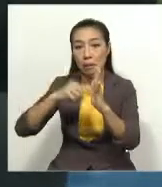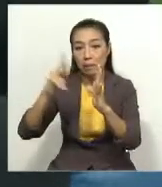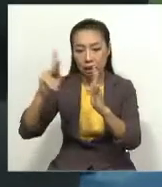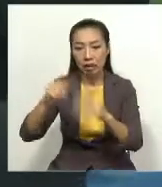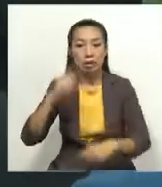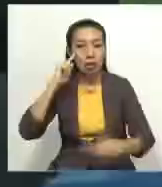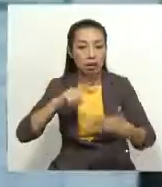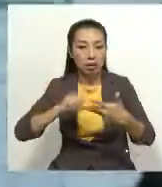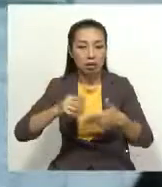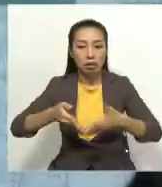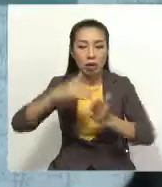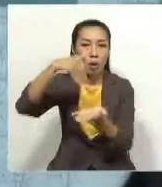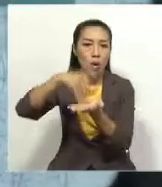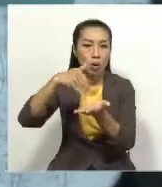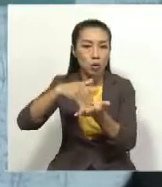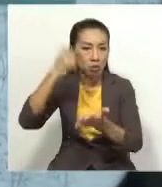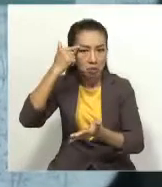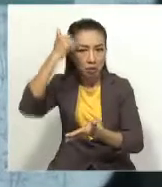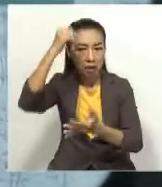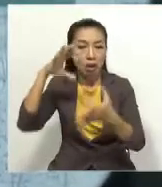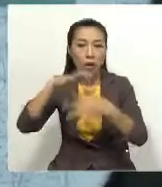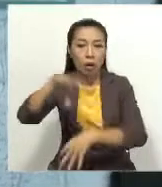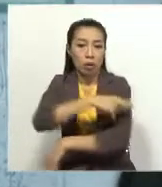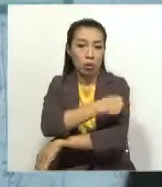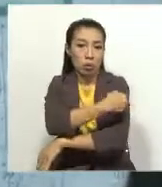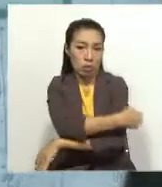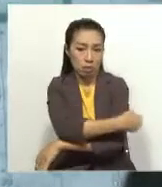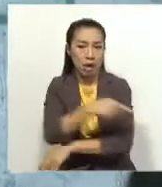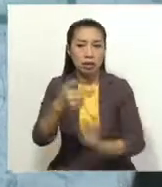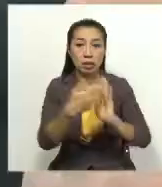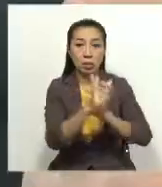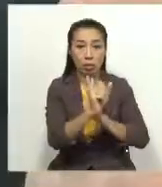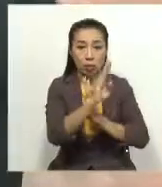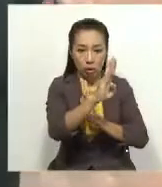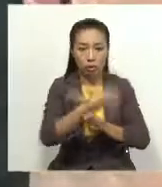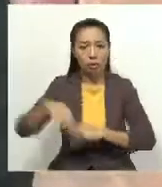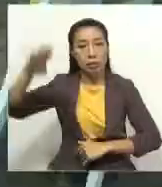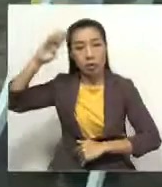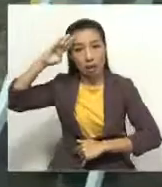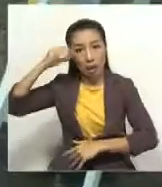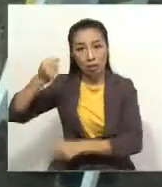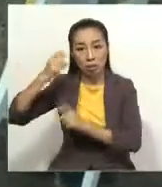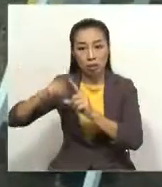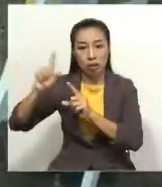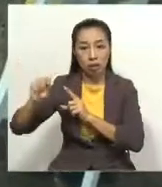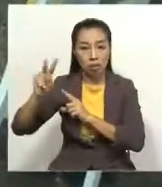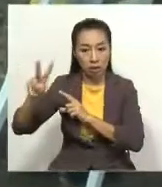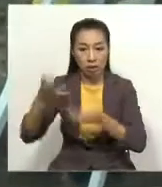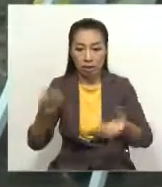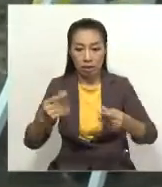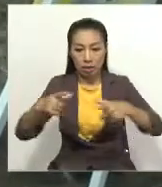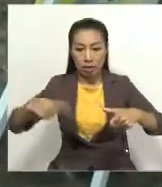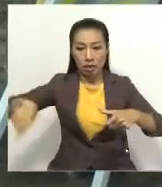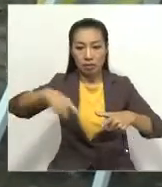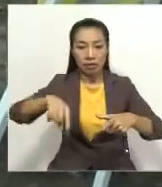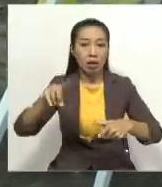ศชั้นสูงโรงพยาบาลสรรพสิทธิ์ที่ประสงค์จังหวัดอุบลราชธานีซึ่งมณฑลทหารบกที่22ให้ใช้พื้นที่180